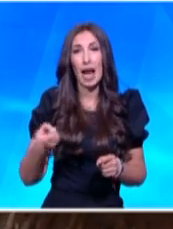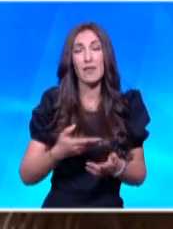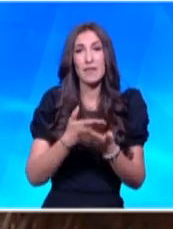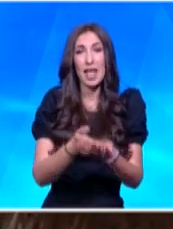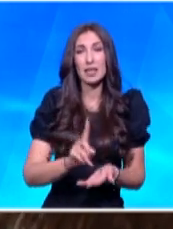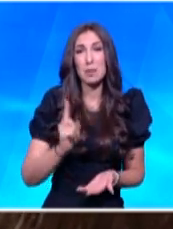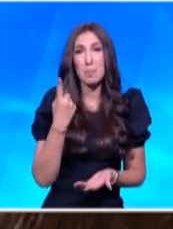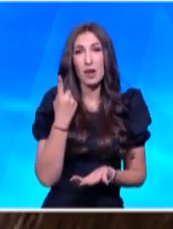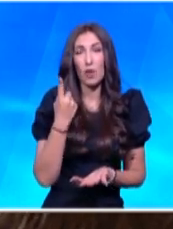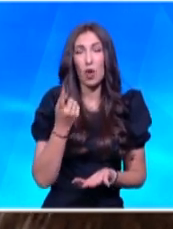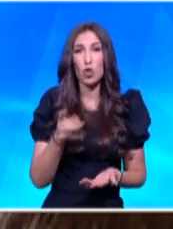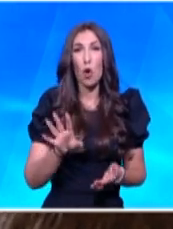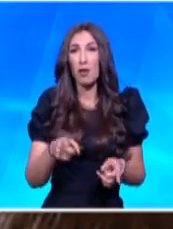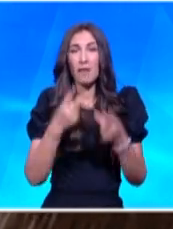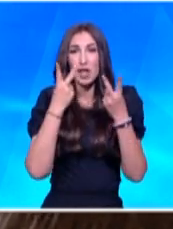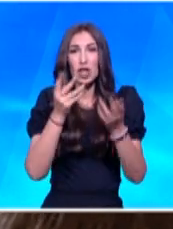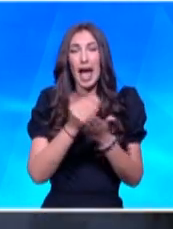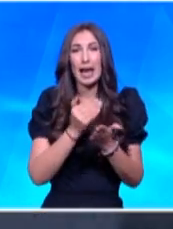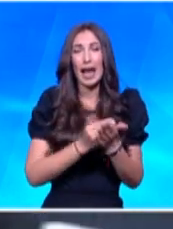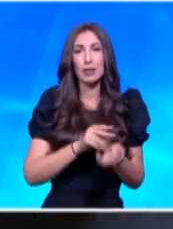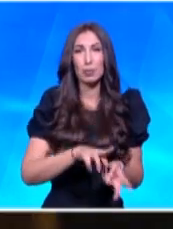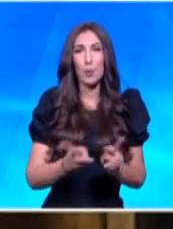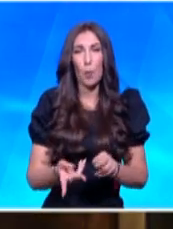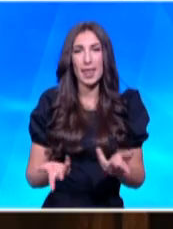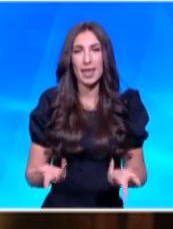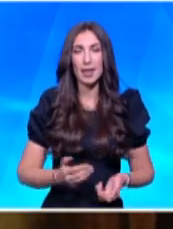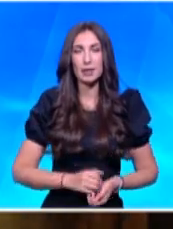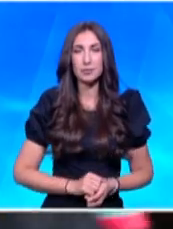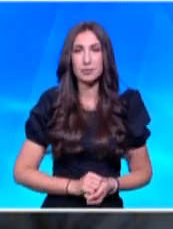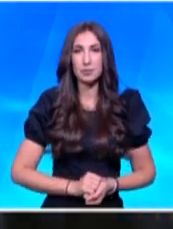първо. Обаче, както виждате, редът се промени.